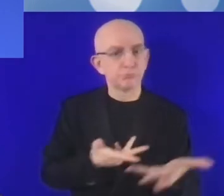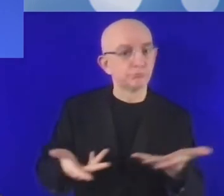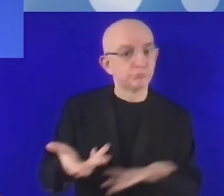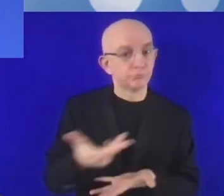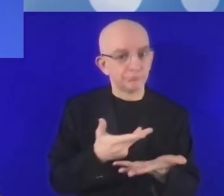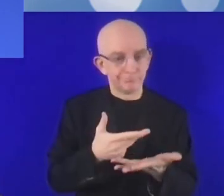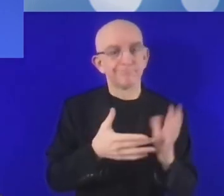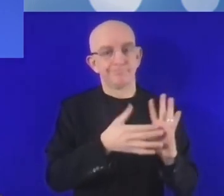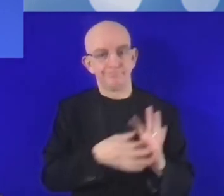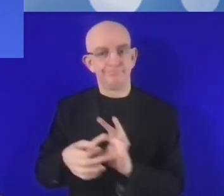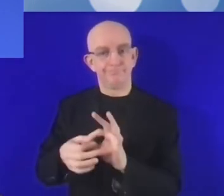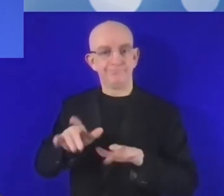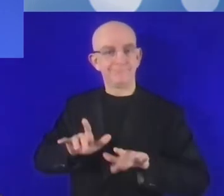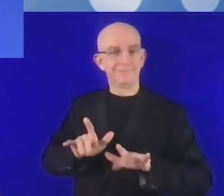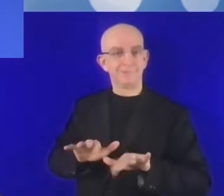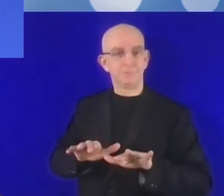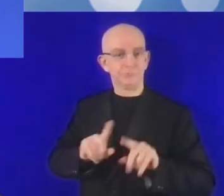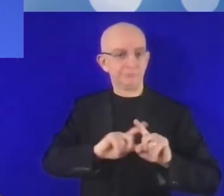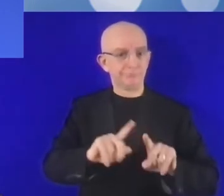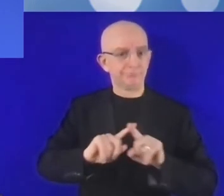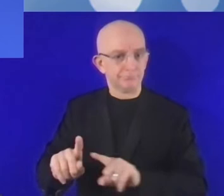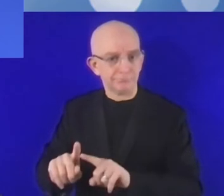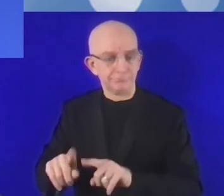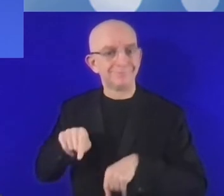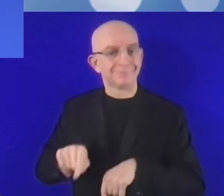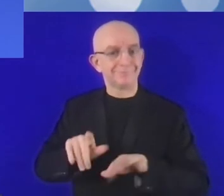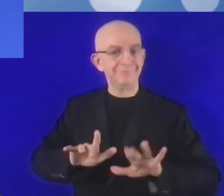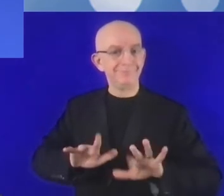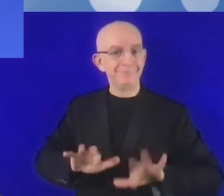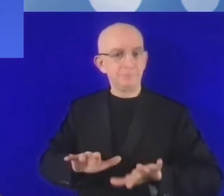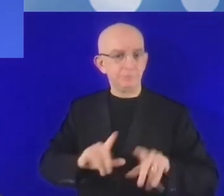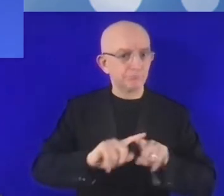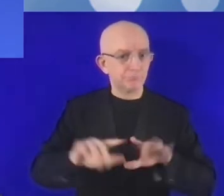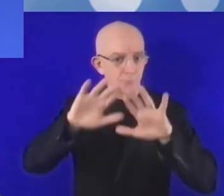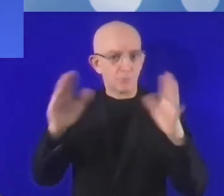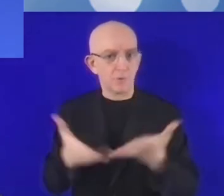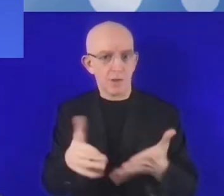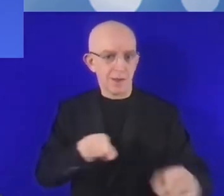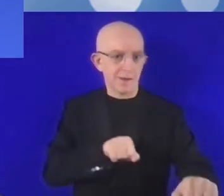montré toute l'importance du monde de la numérisation. Sans la numérisation, nous n'aurions